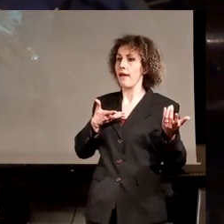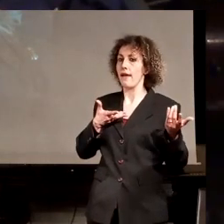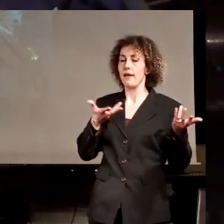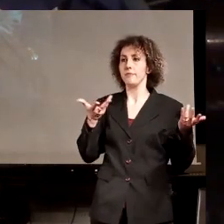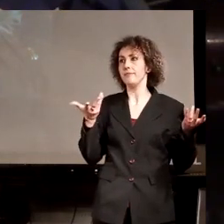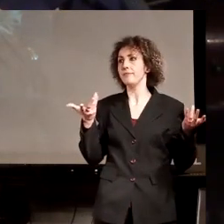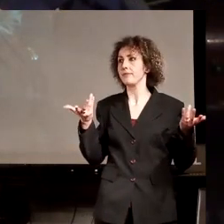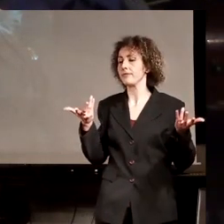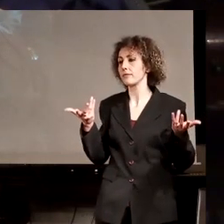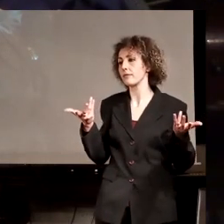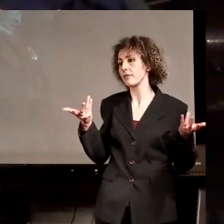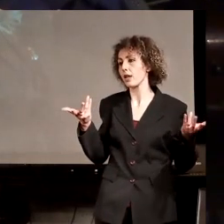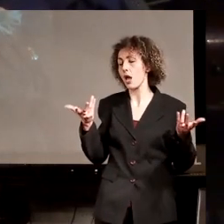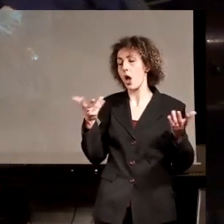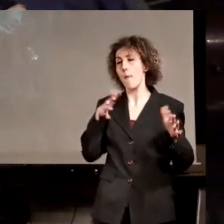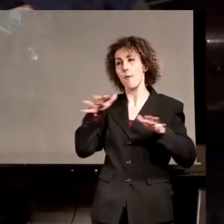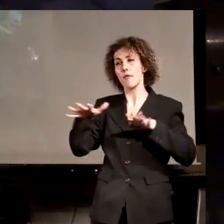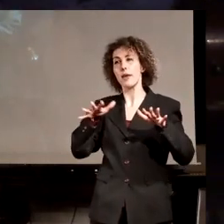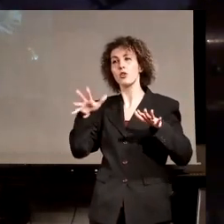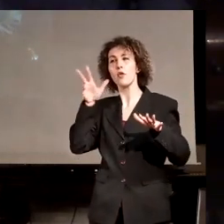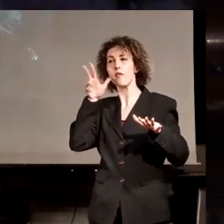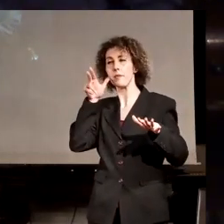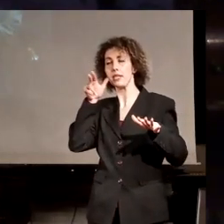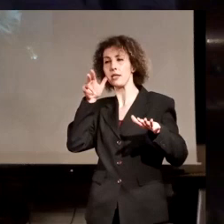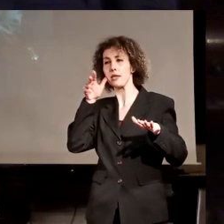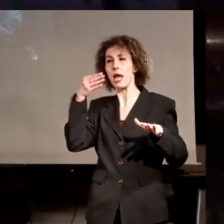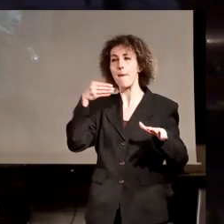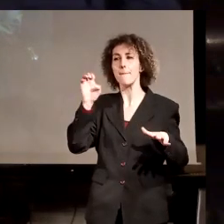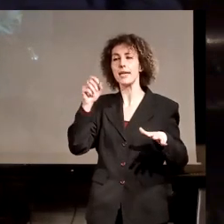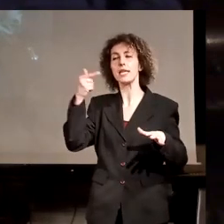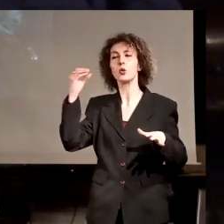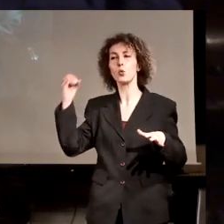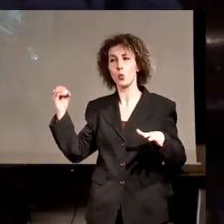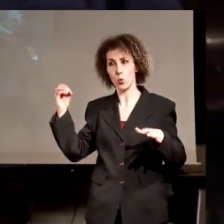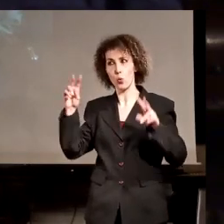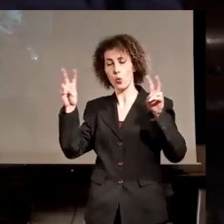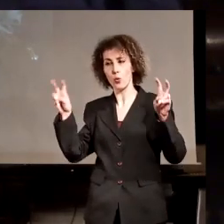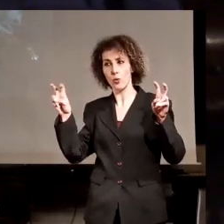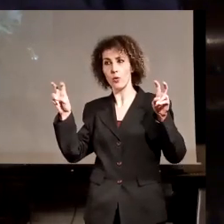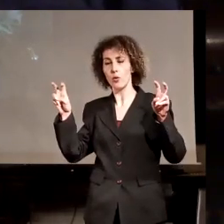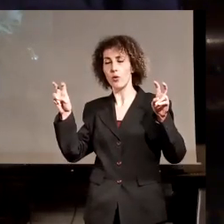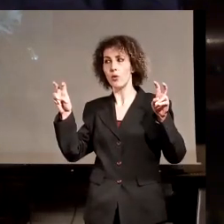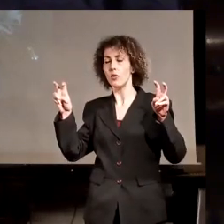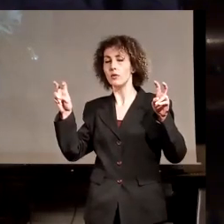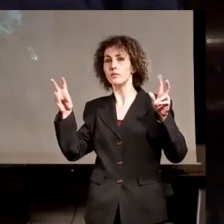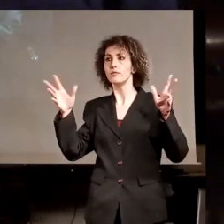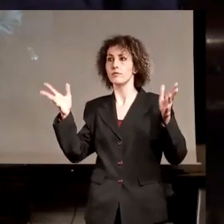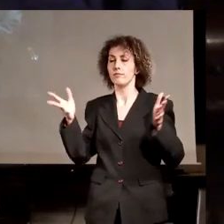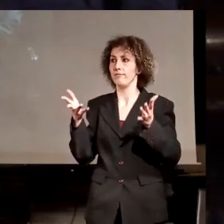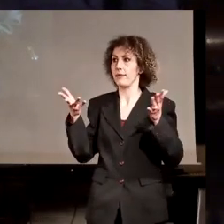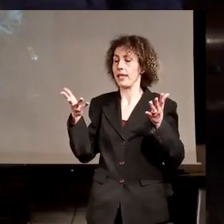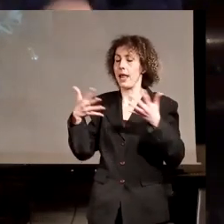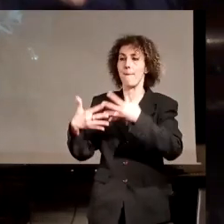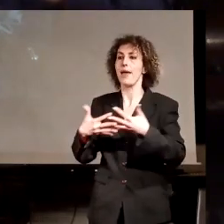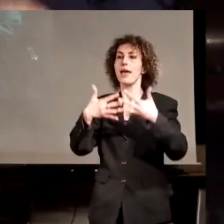considerazioni movimento femminista mi.to che ma anche o che so io negli